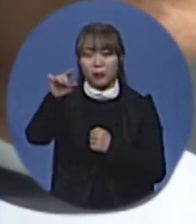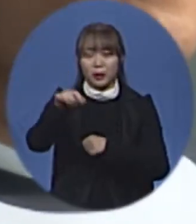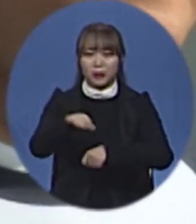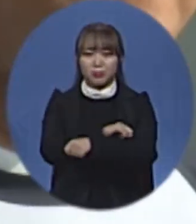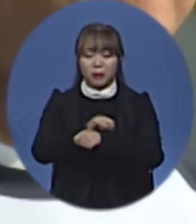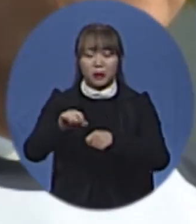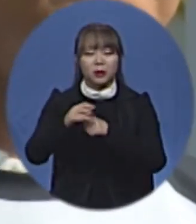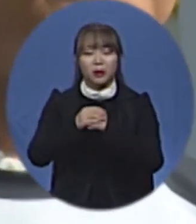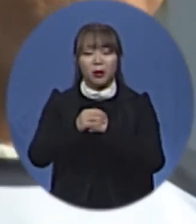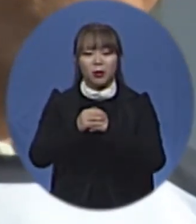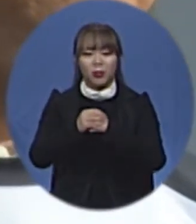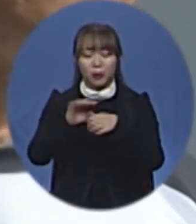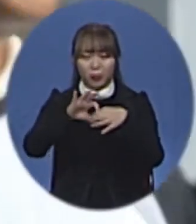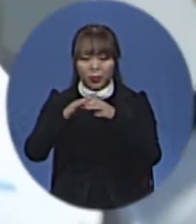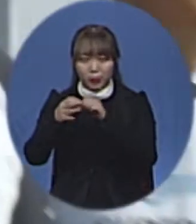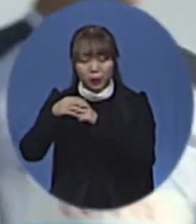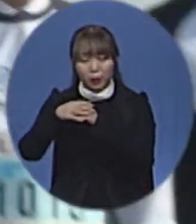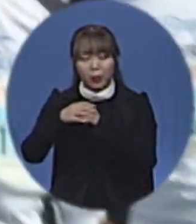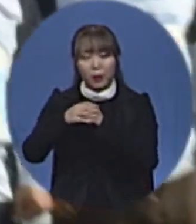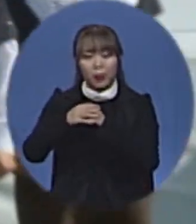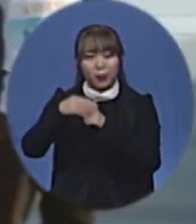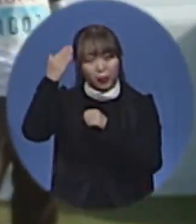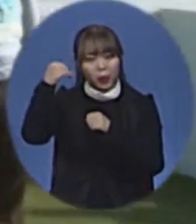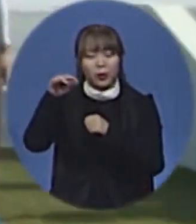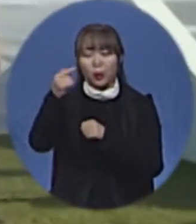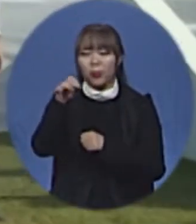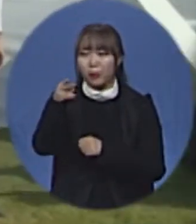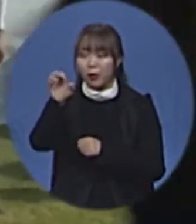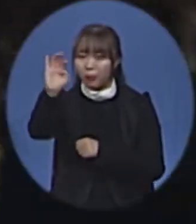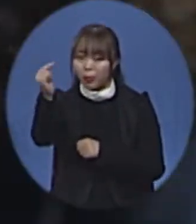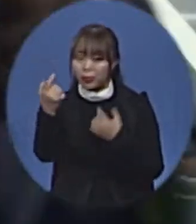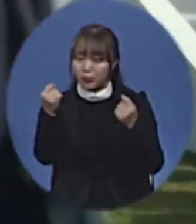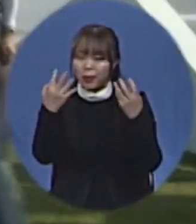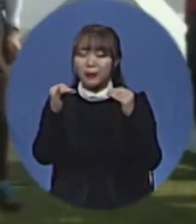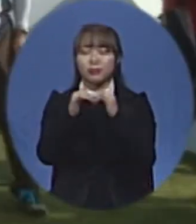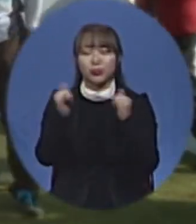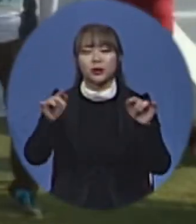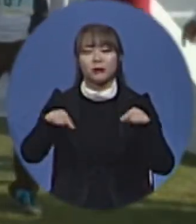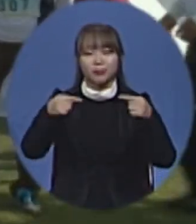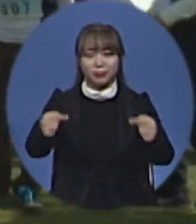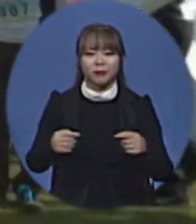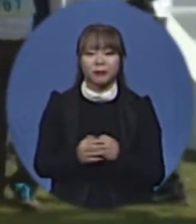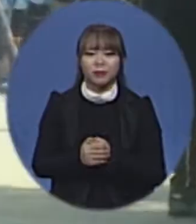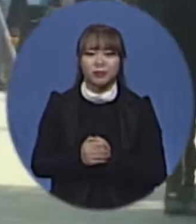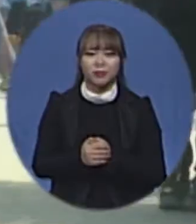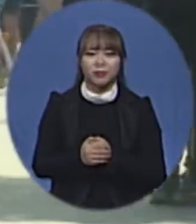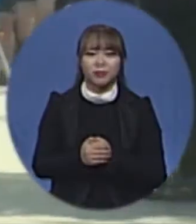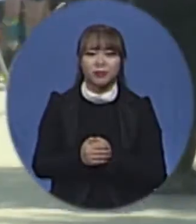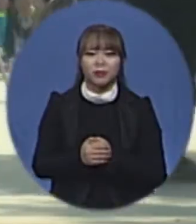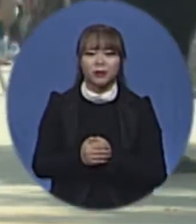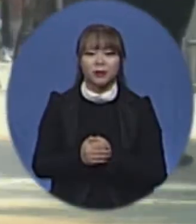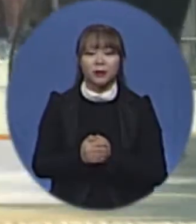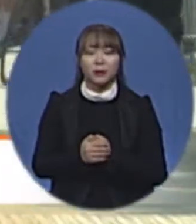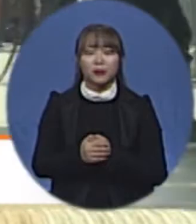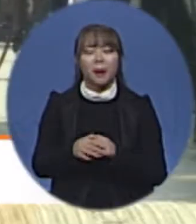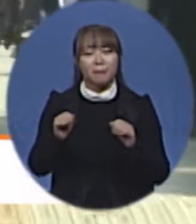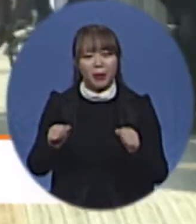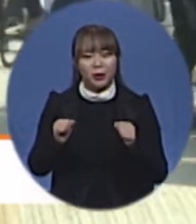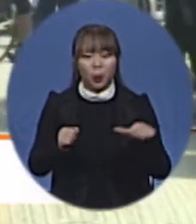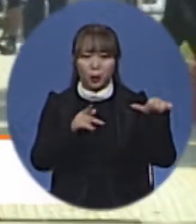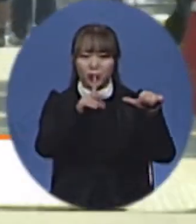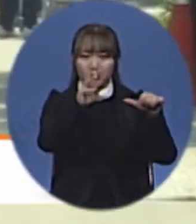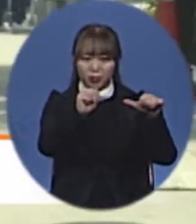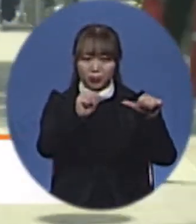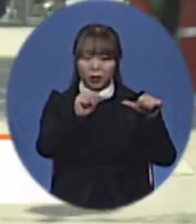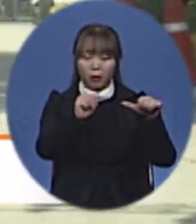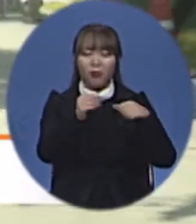스페셜올림픽 코리아 명예회장, 홍명보 홍보대사 등 많은 사람들이 함께했습니다. 마라톤 대회는